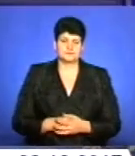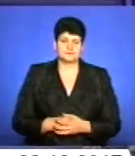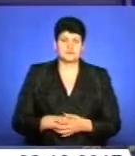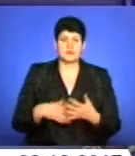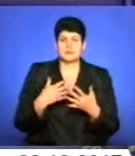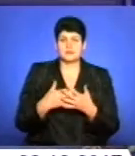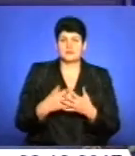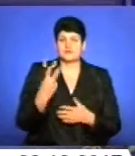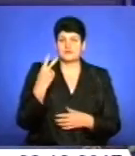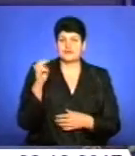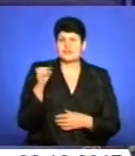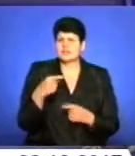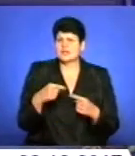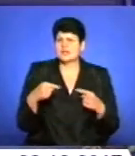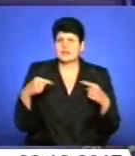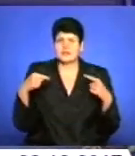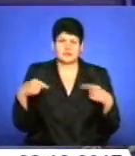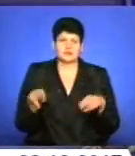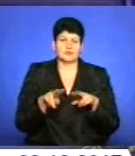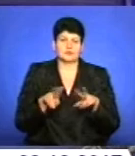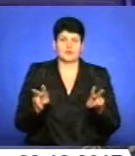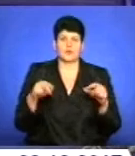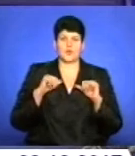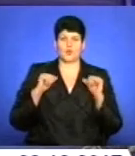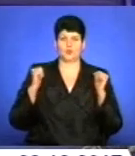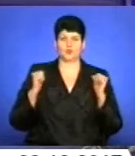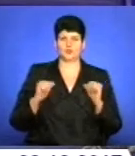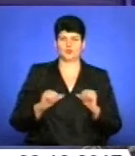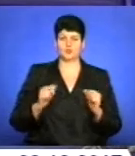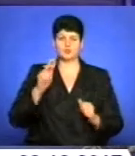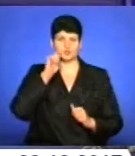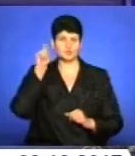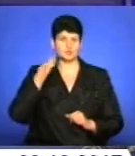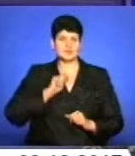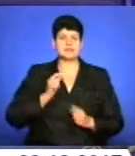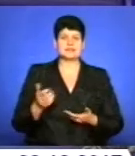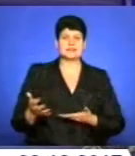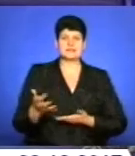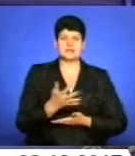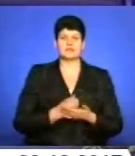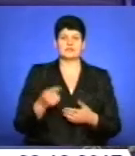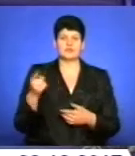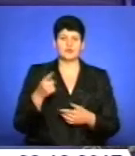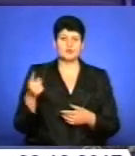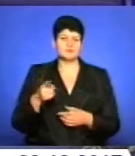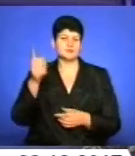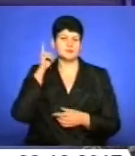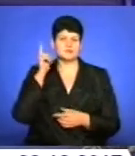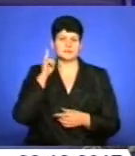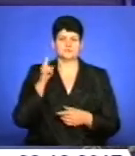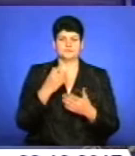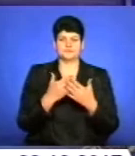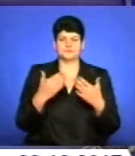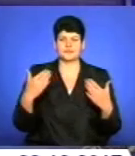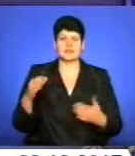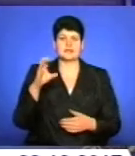Майже 2000 різноманітних автентичних екземплярів і зразків українських строїв зібрано в Тернопільській етногалереї «Спадок», який